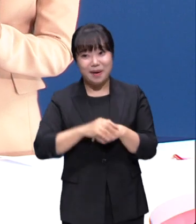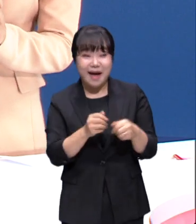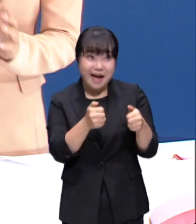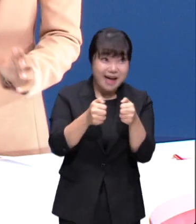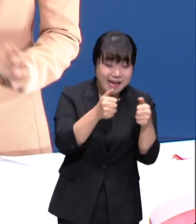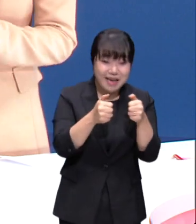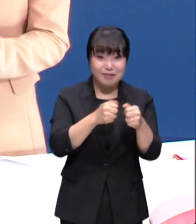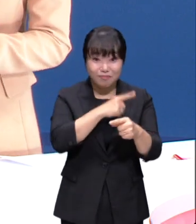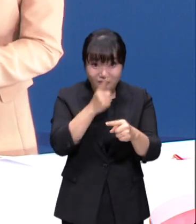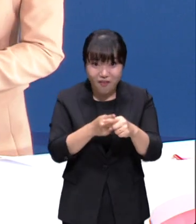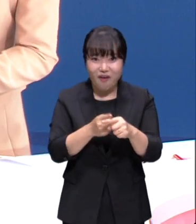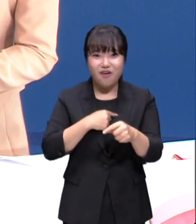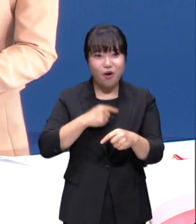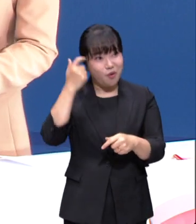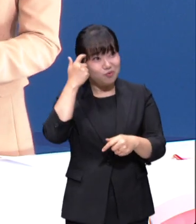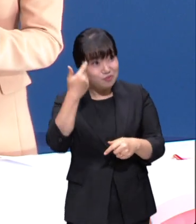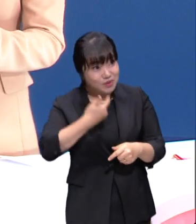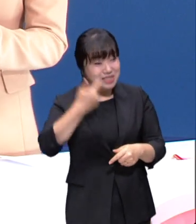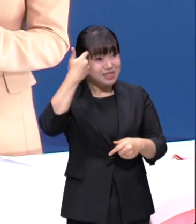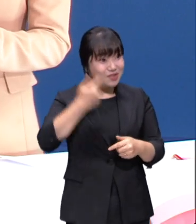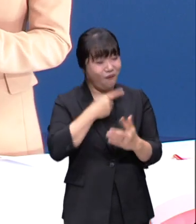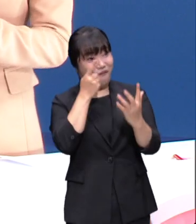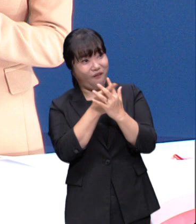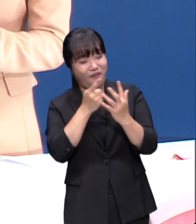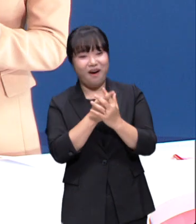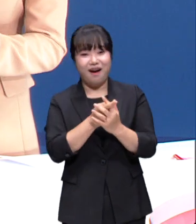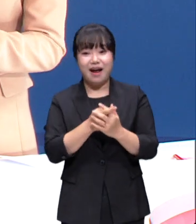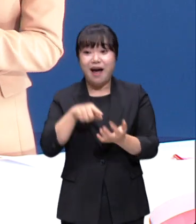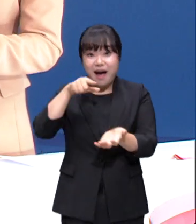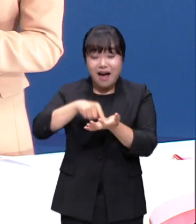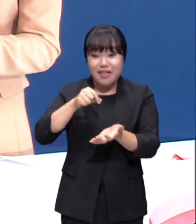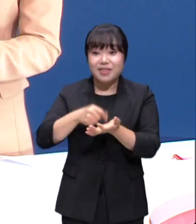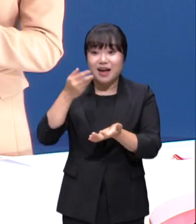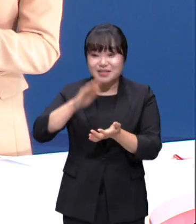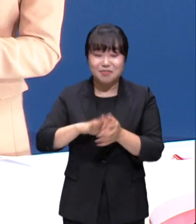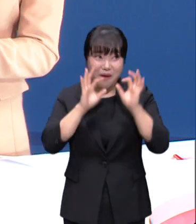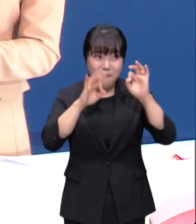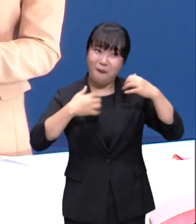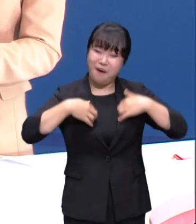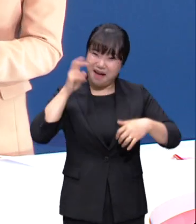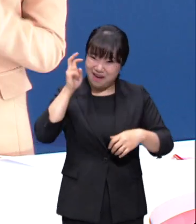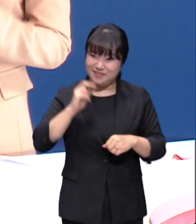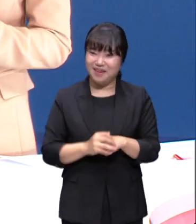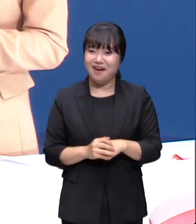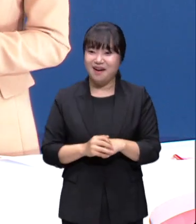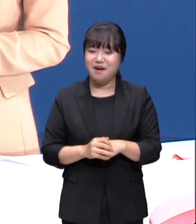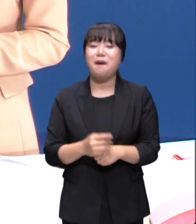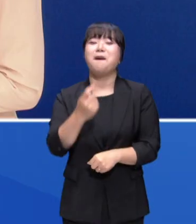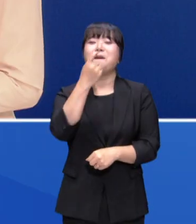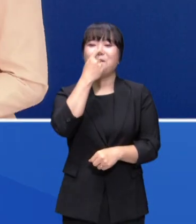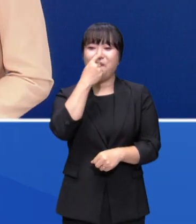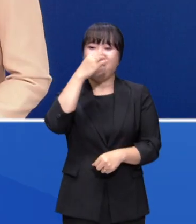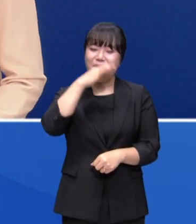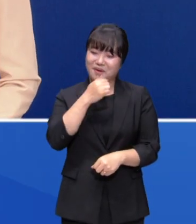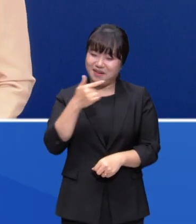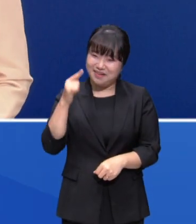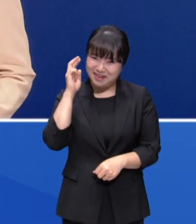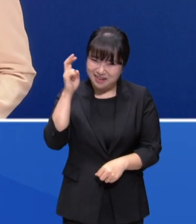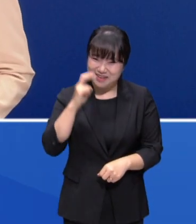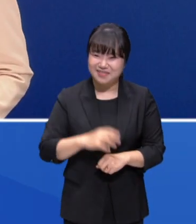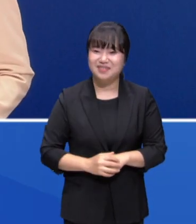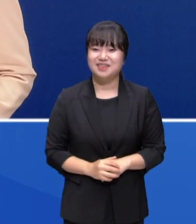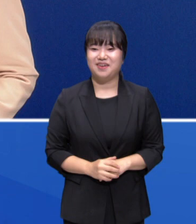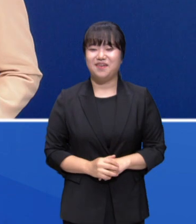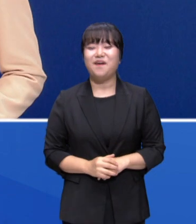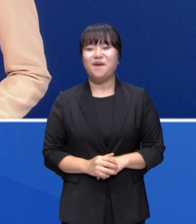하면서 또 퀴즈도 풀면서 단순하지만 교육 이제 할만합니다. 고등교육으로서 아, 네. 정말 배울 수 있는 여러 가지 네네, 방법을 그렇습니다.